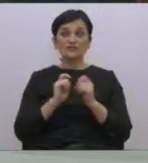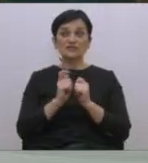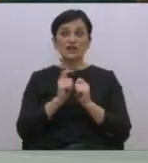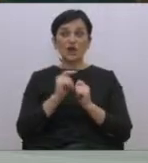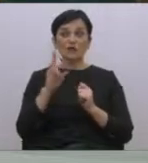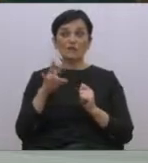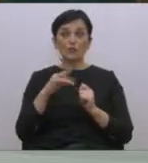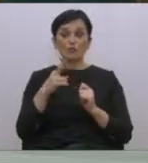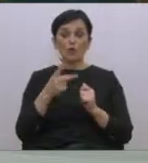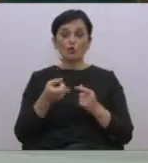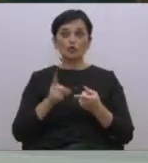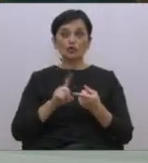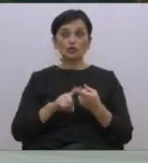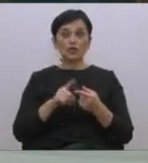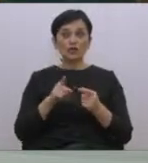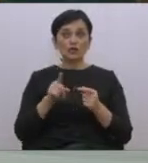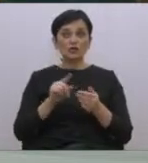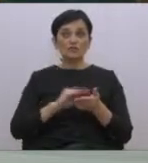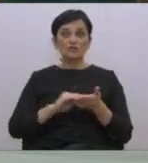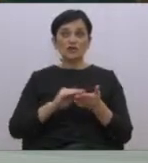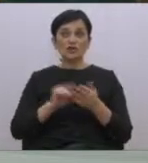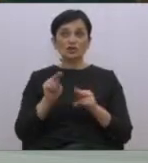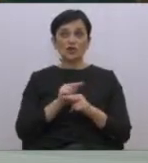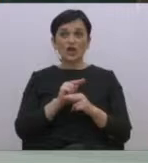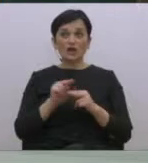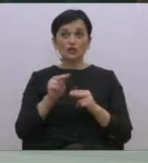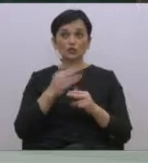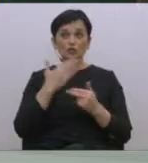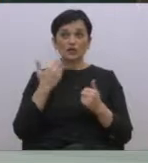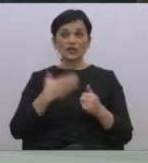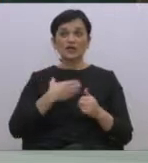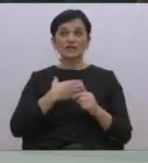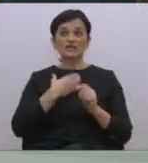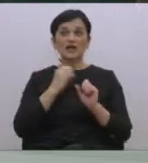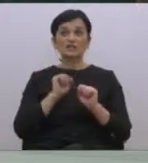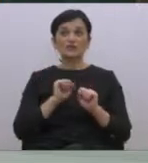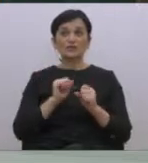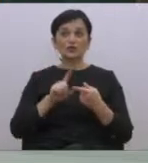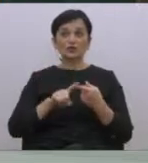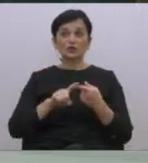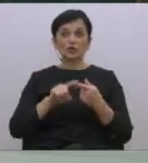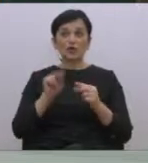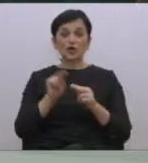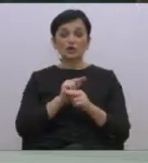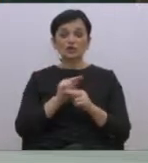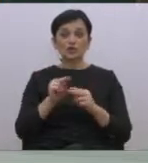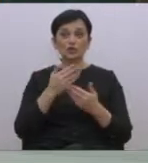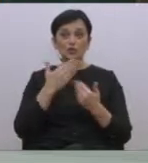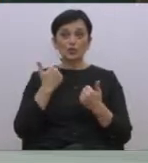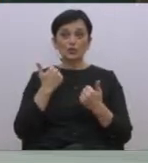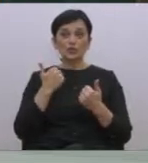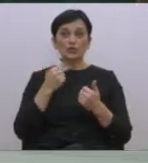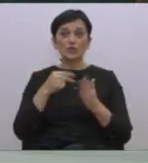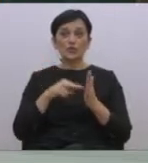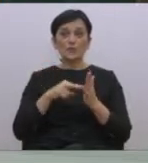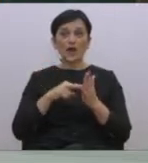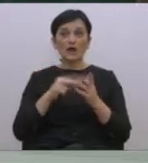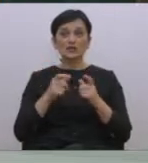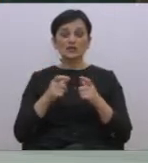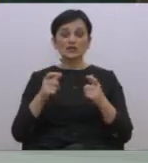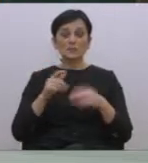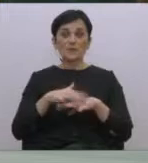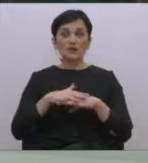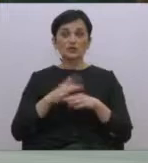Biarari, Chenșune Biarari, Chenșune Biarari, Chenșune Biarari, Chenșune Biarari, Chenșune Biarari, Chenșune Biarari,